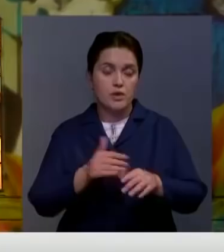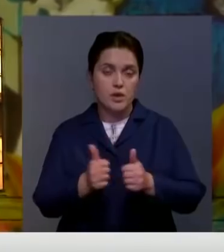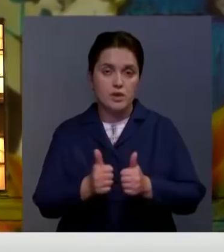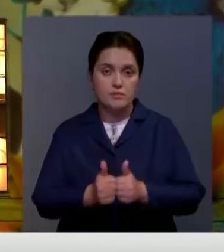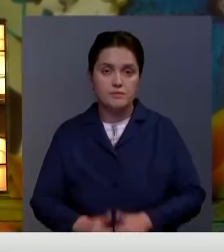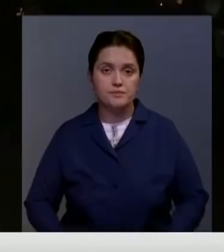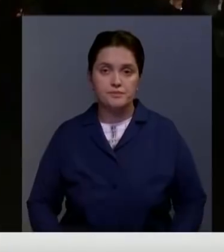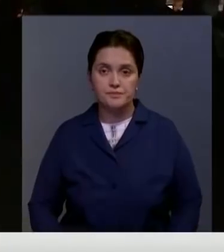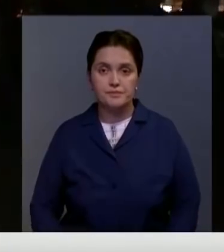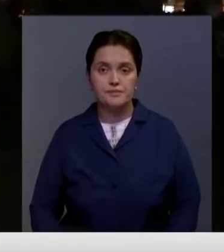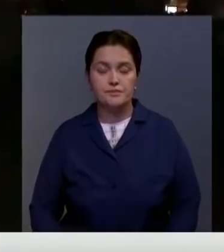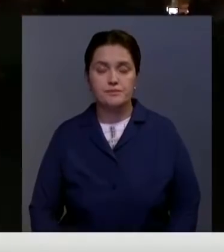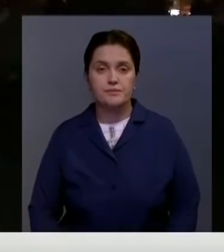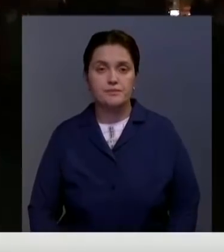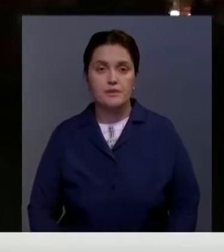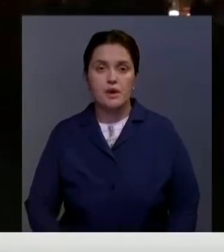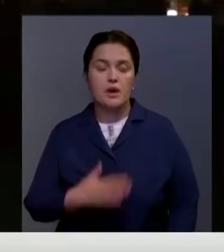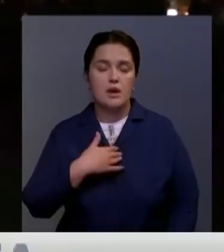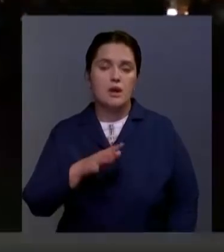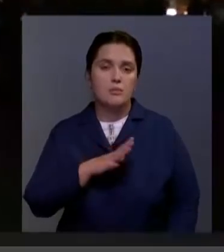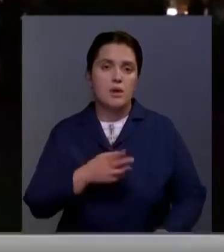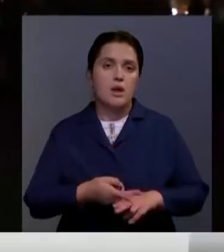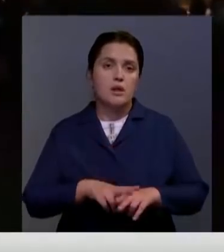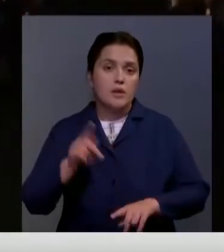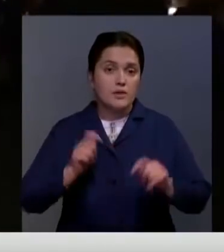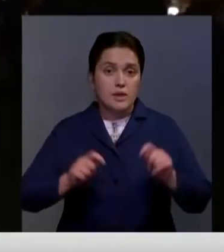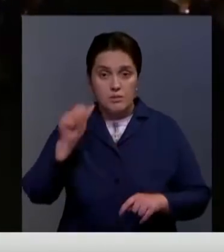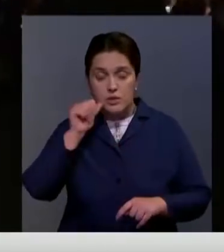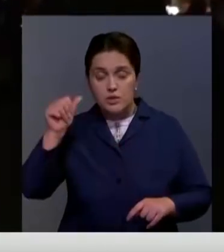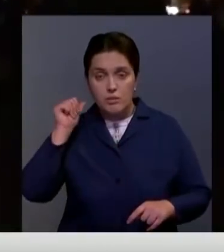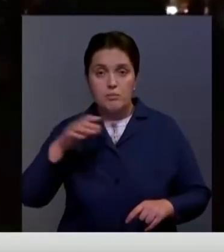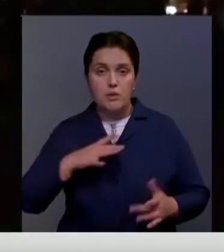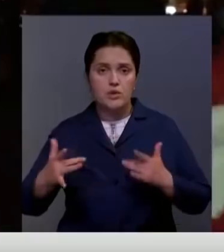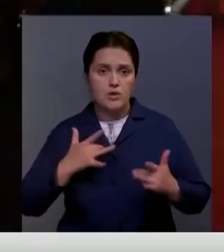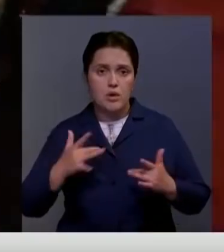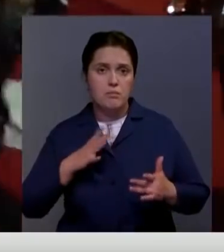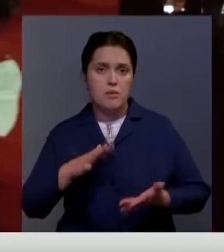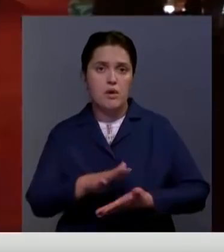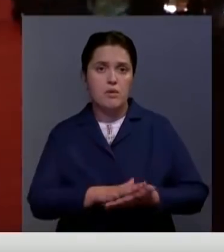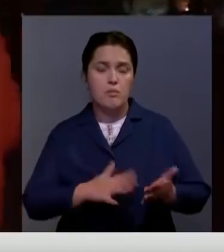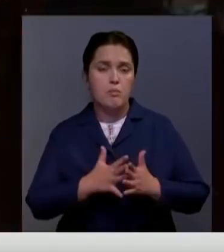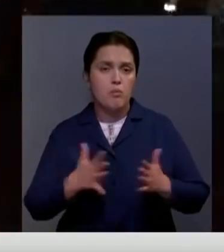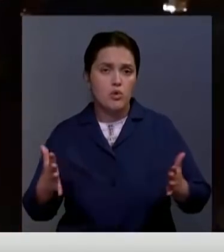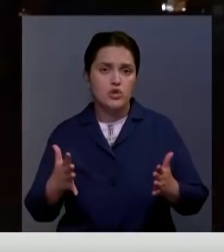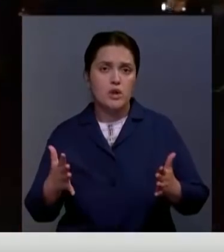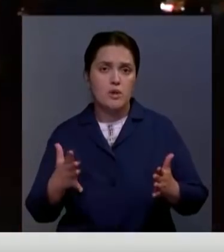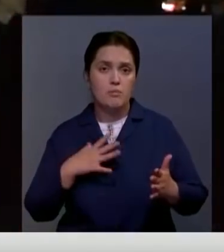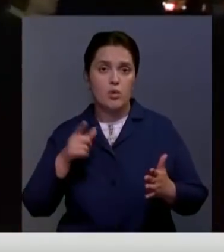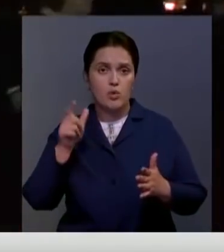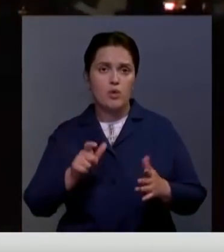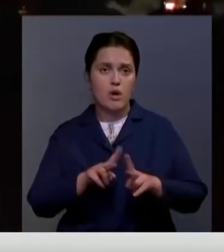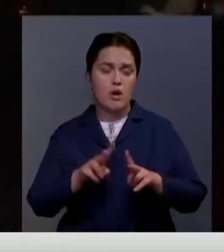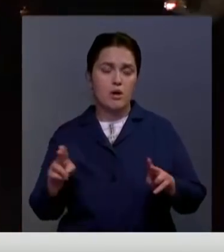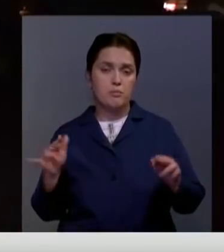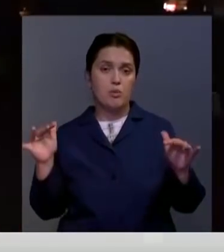много. Я был на этом фестивале в прошлом году. Шоу были длиннее, было больше эффектов, но людей было также